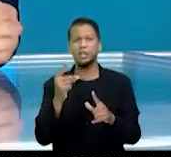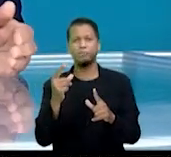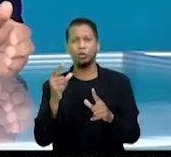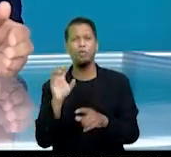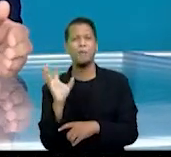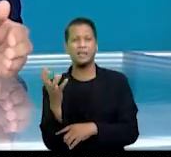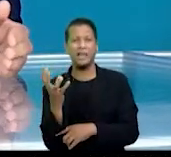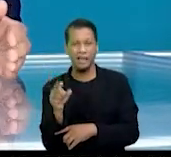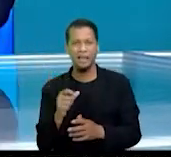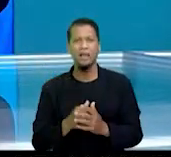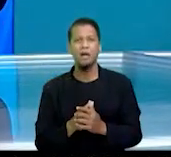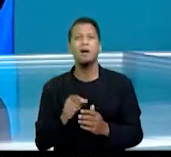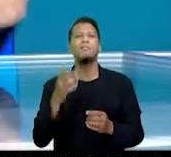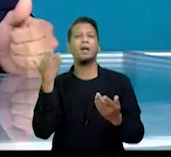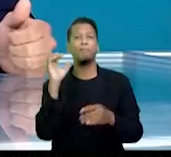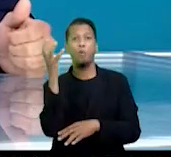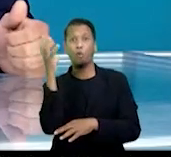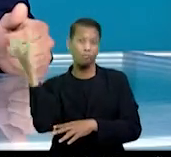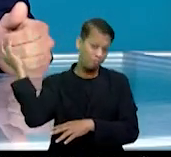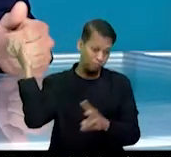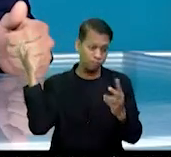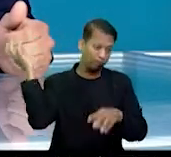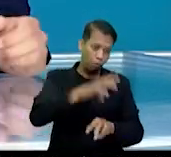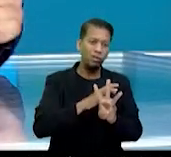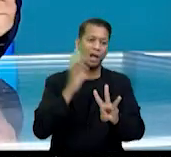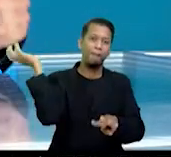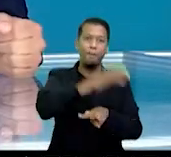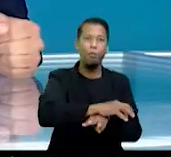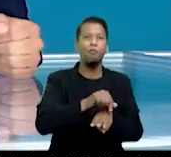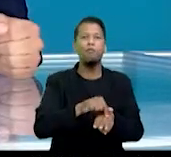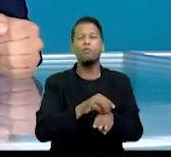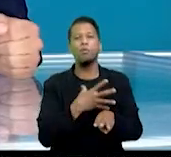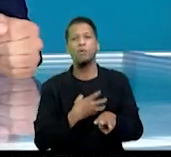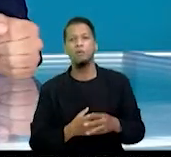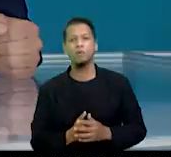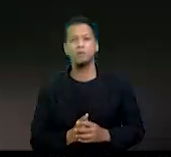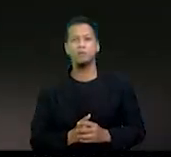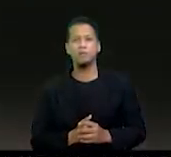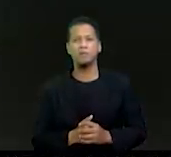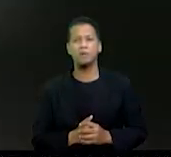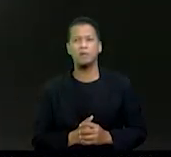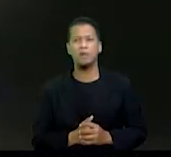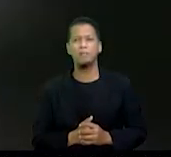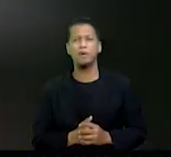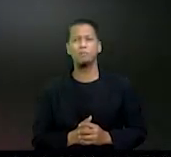terbang rendah saat akan mendarat, membuat sebuah pohon tumbang melukai 3 warga.